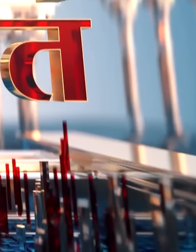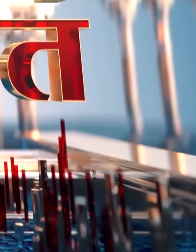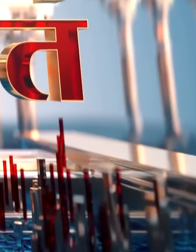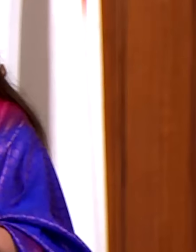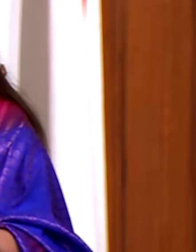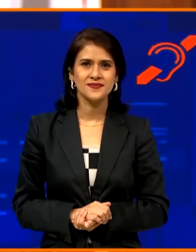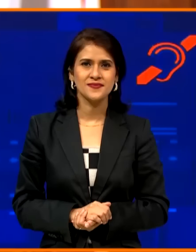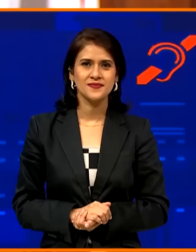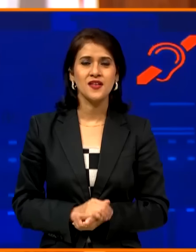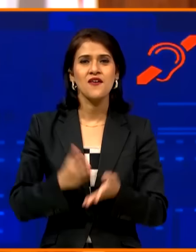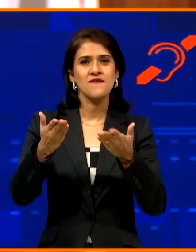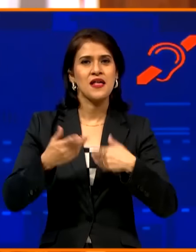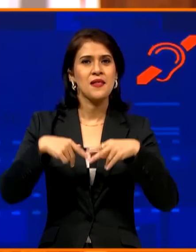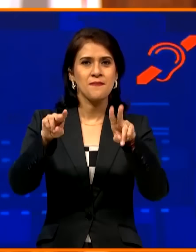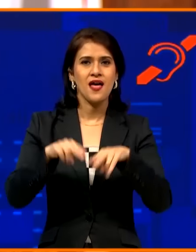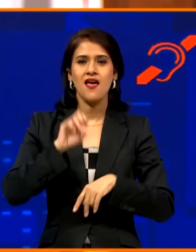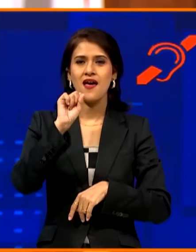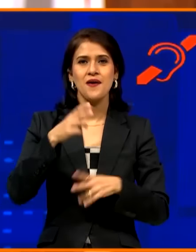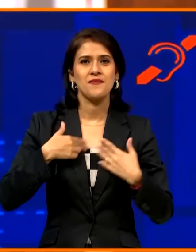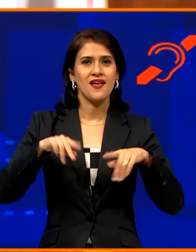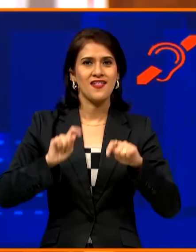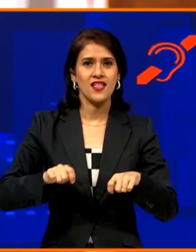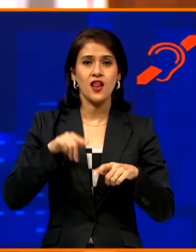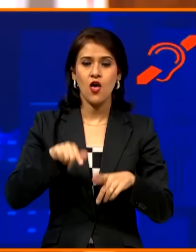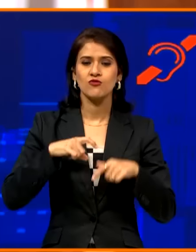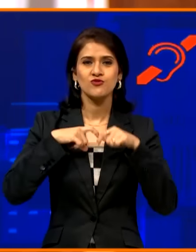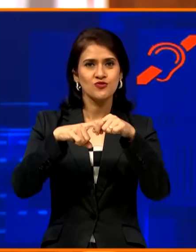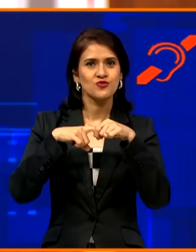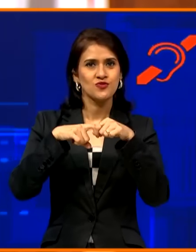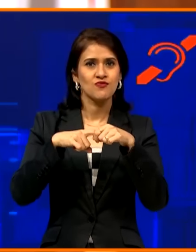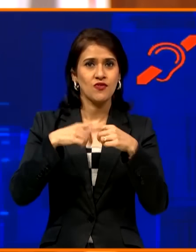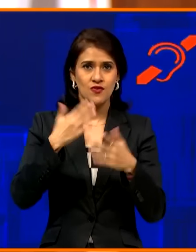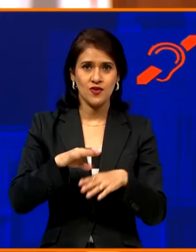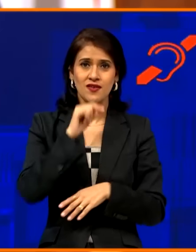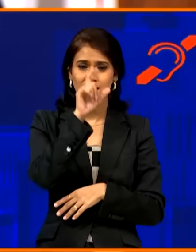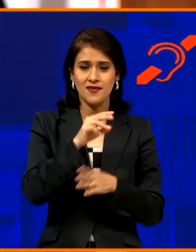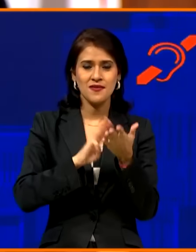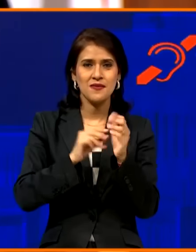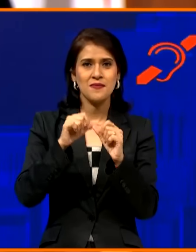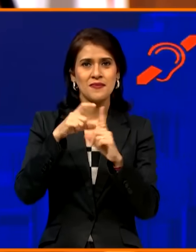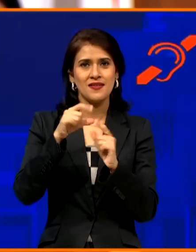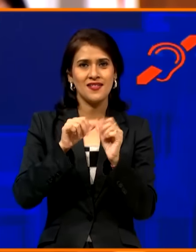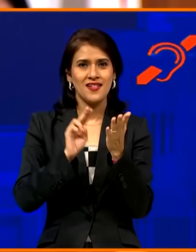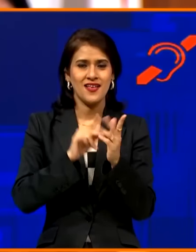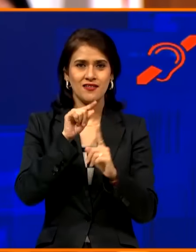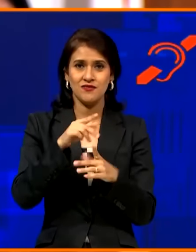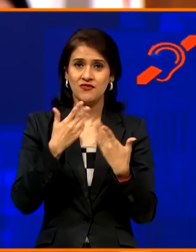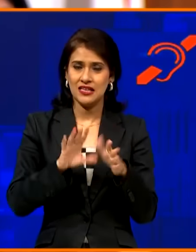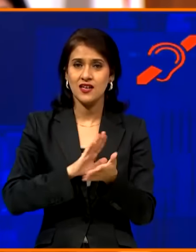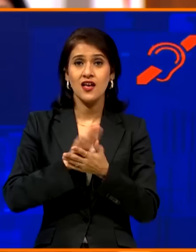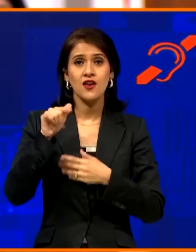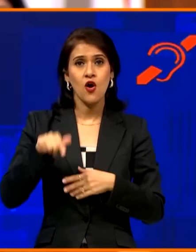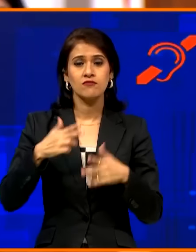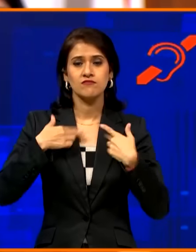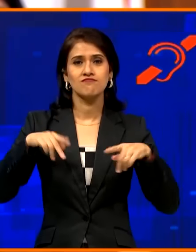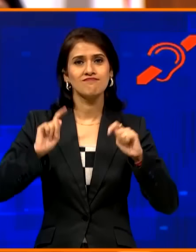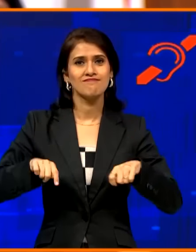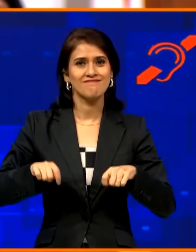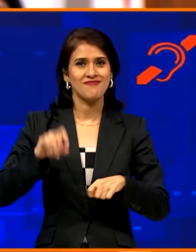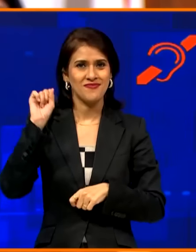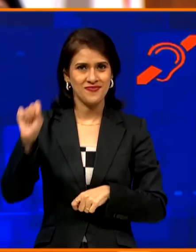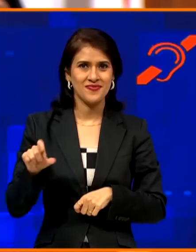फैसला वेलकम बैक आपकी अदालत में आज हमने सवाल पूछे मौलाना महमूद मदनी से अब वक्त है आपकी अदालत में आज के